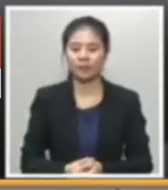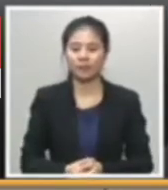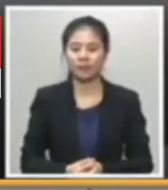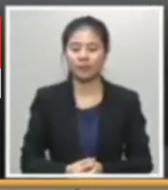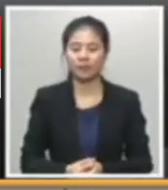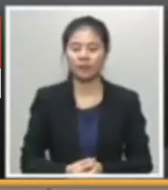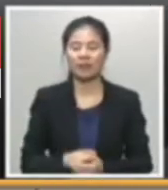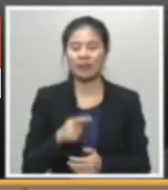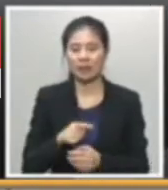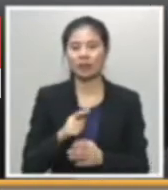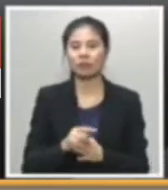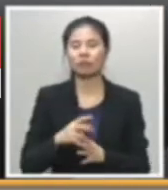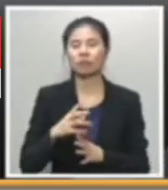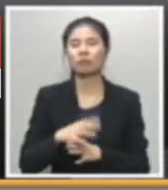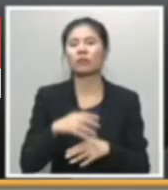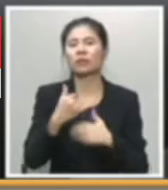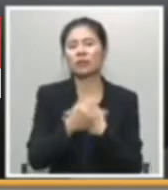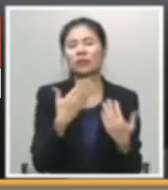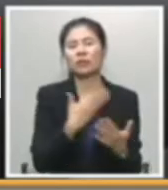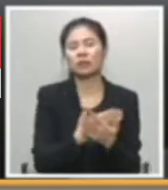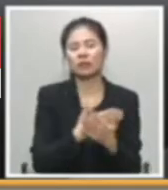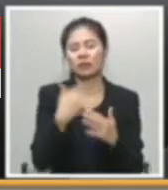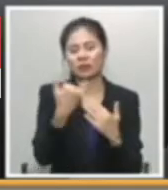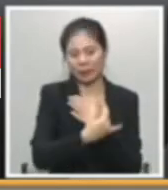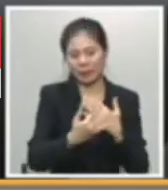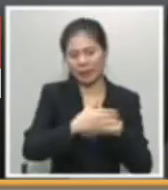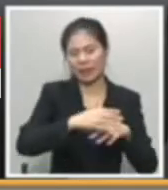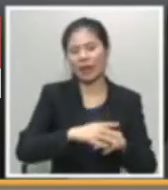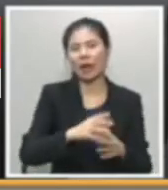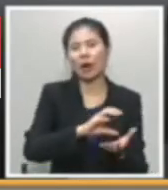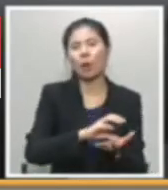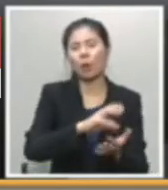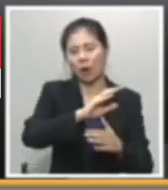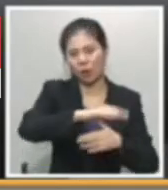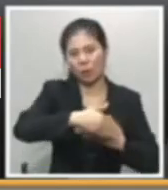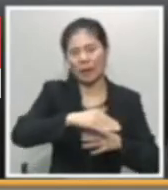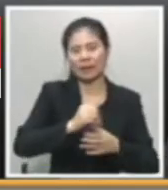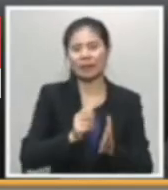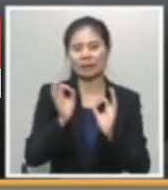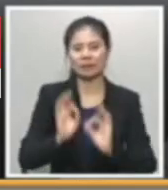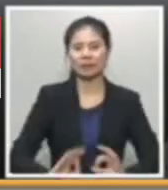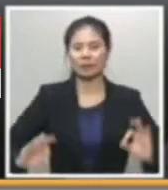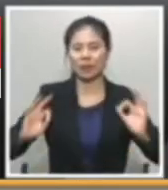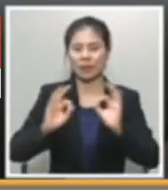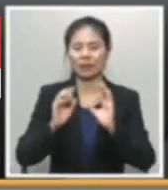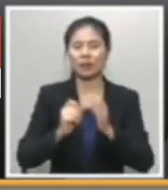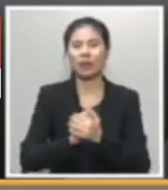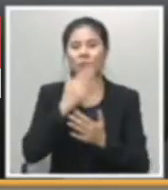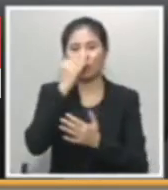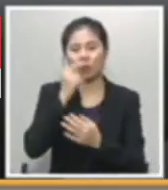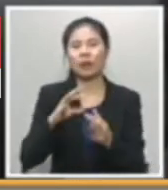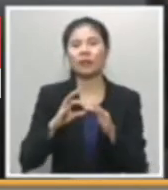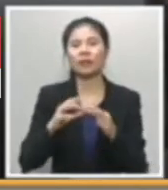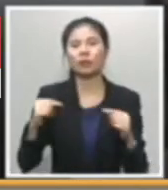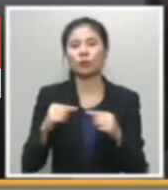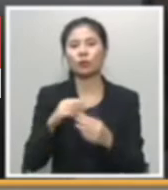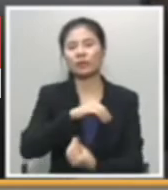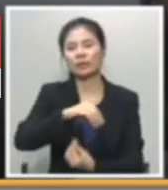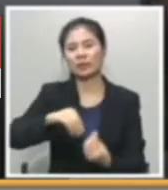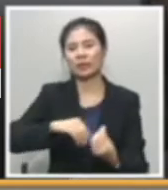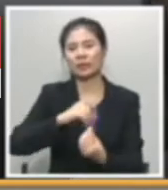วนี้มีความสำคัญมากเหลือเกินในการขับเคลื่อนของเศรษฐกิจที่ผ่านมาตั้งแต่ปี